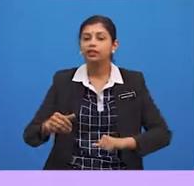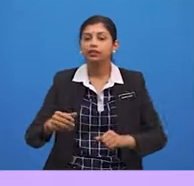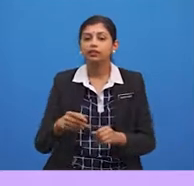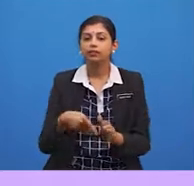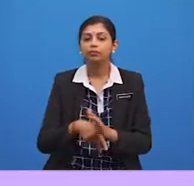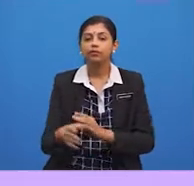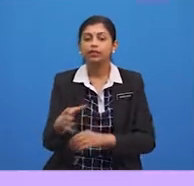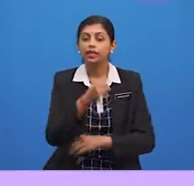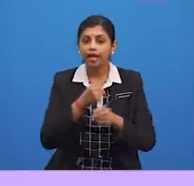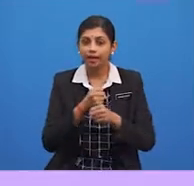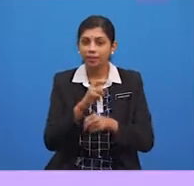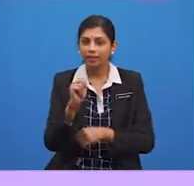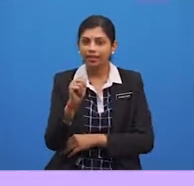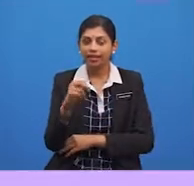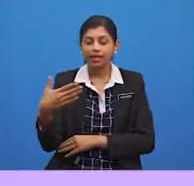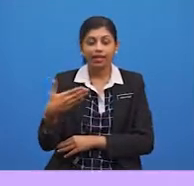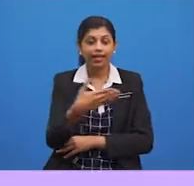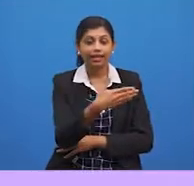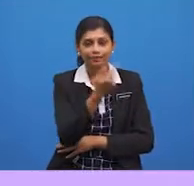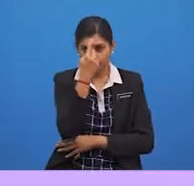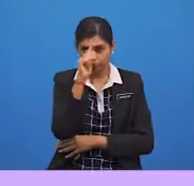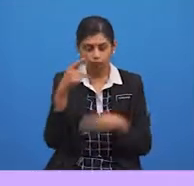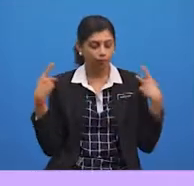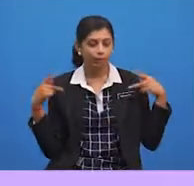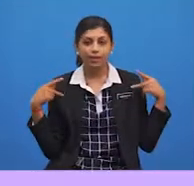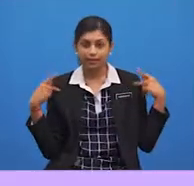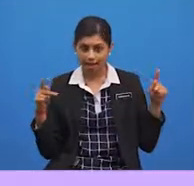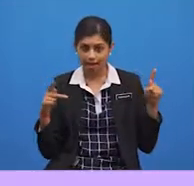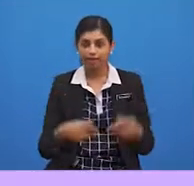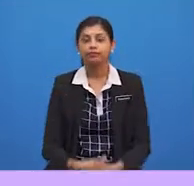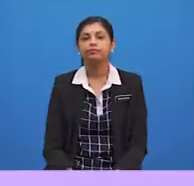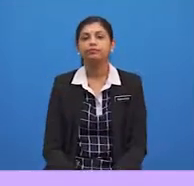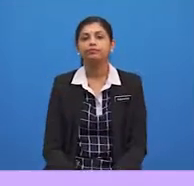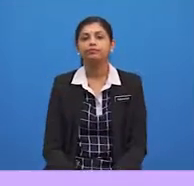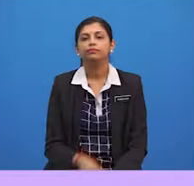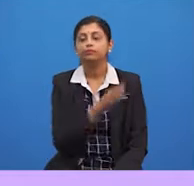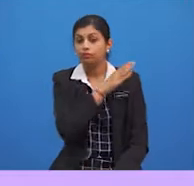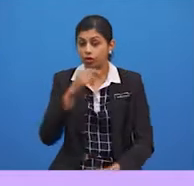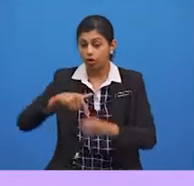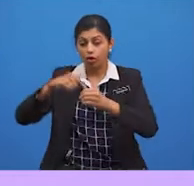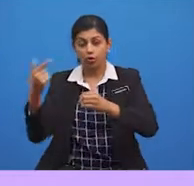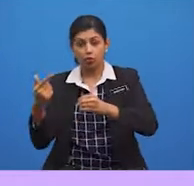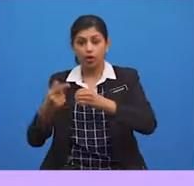penangkapan ikan untuk pasaran tempatan dan luar negara.